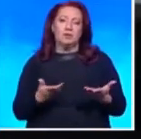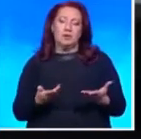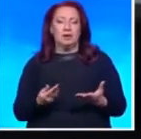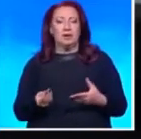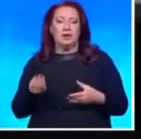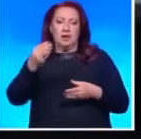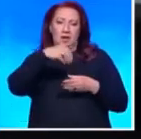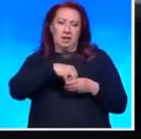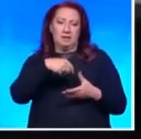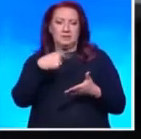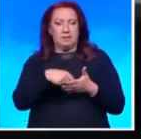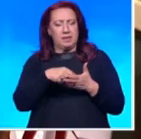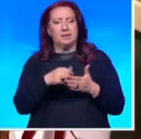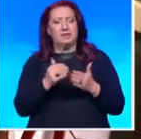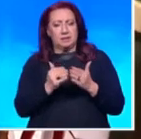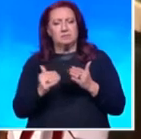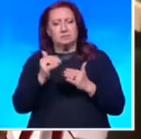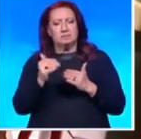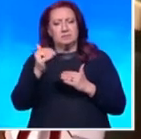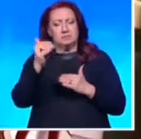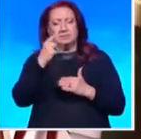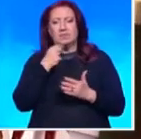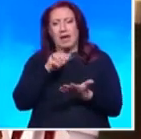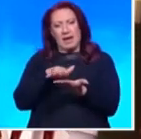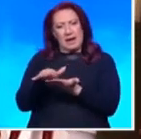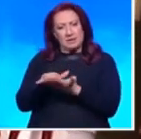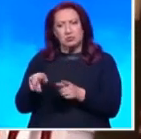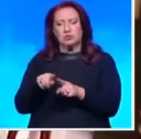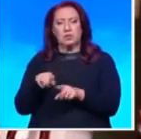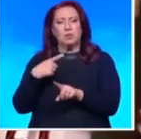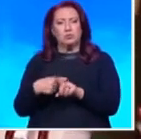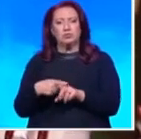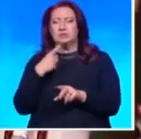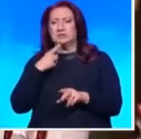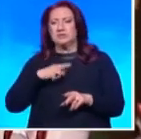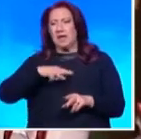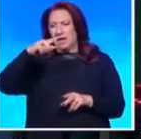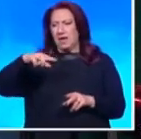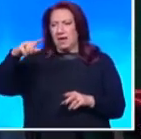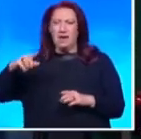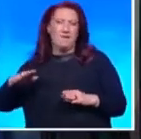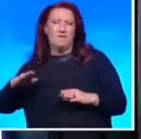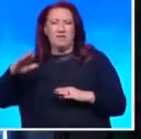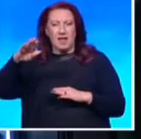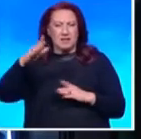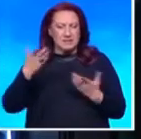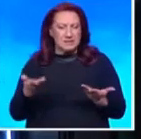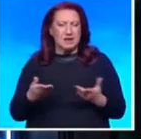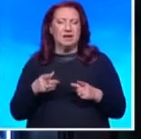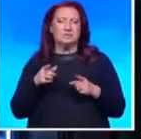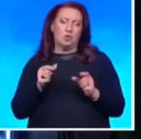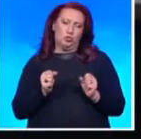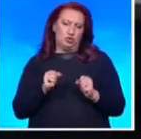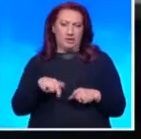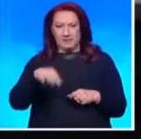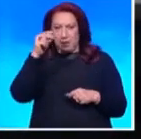Разходите, включително инфлацията, според последната прогноза на Европейската комисия, очакваната инфлация за България